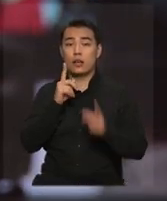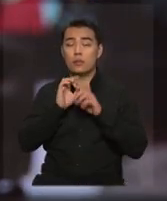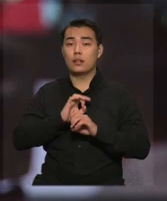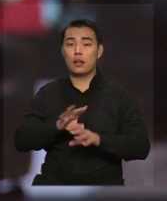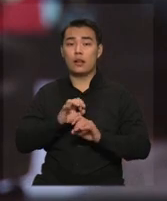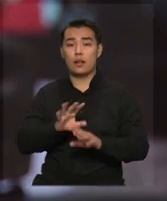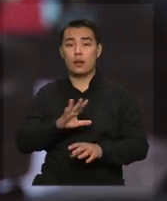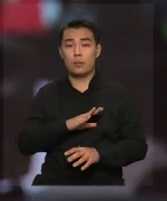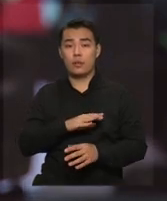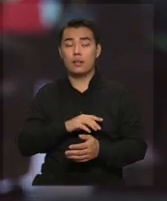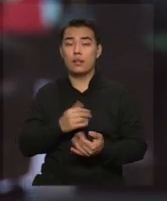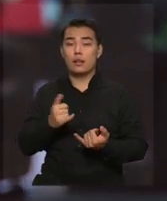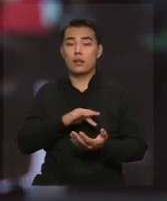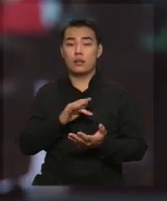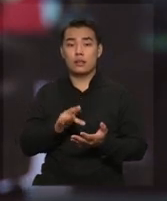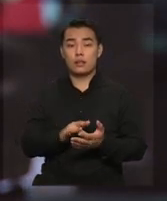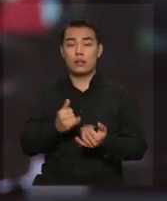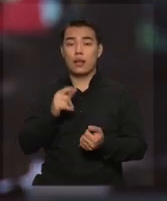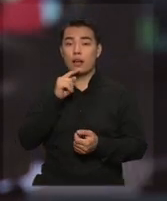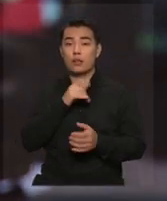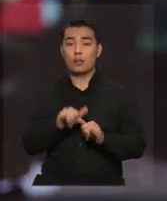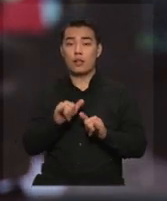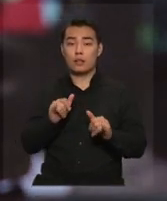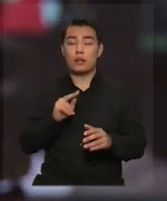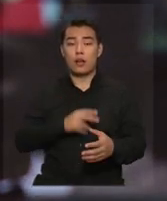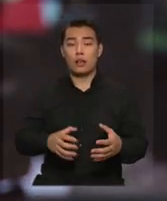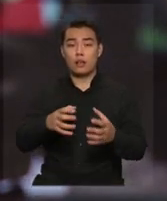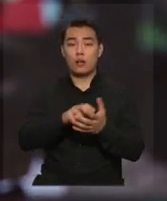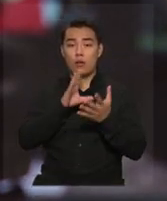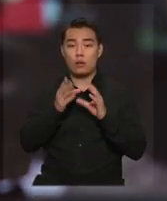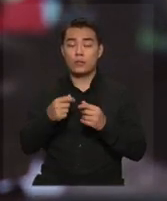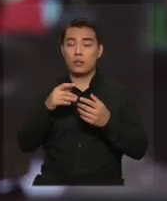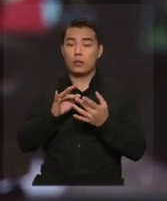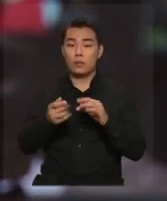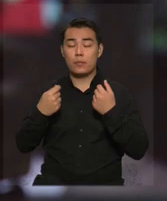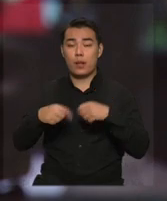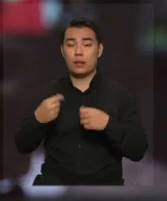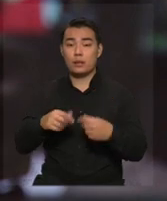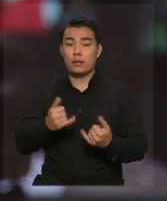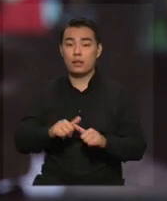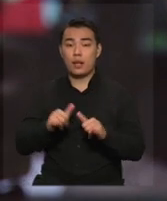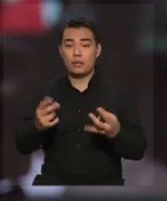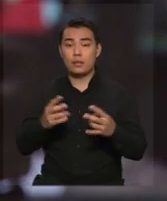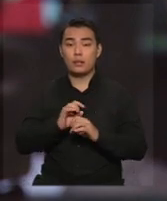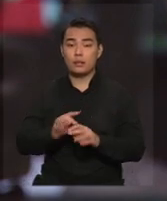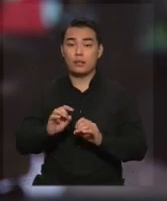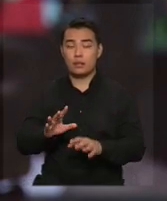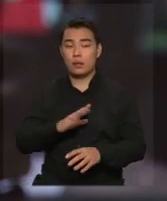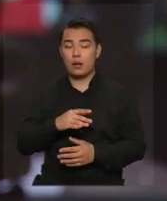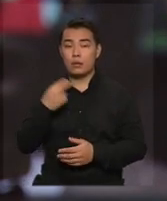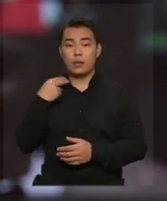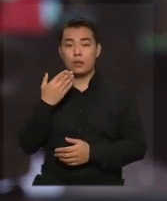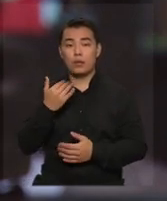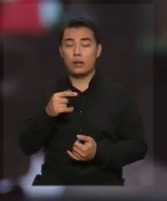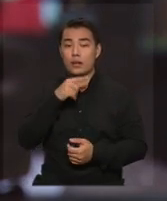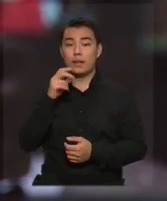осылай деді. Ортақ нарықты нығайту үшін әріптестерін тең құқылы онлайн сауда жүйесін жетілдіруге шақырды. Президенттің Ресейге